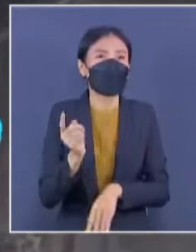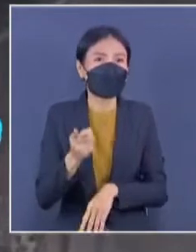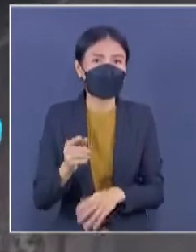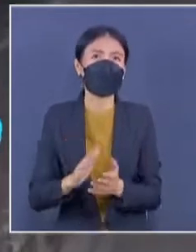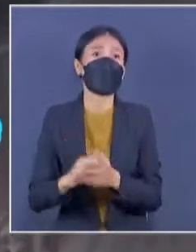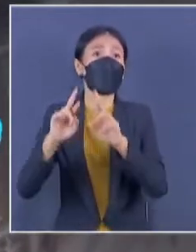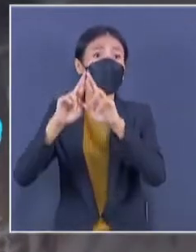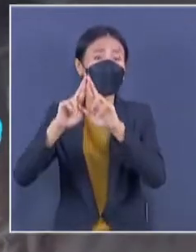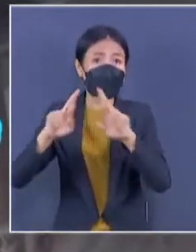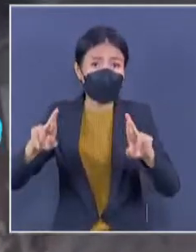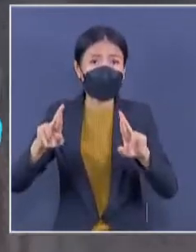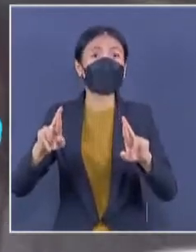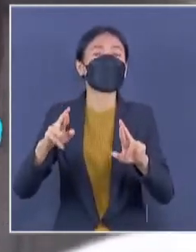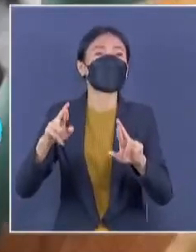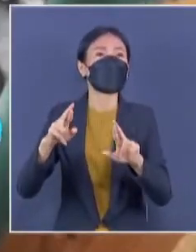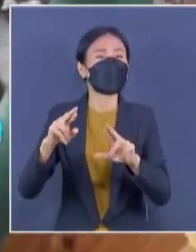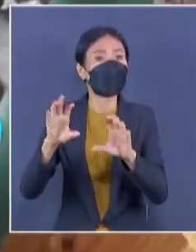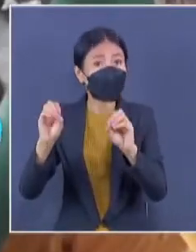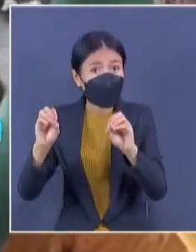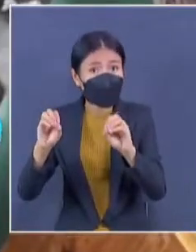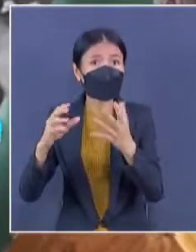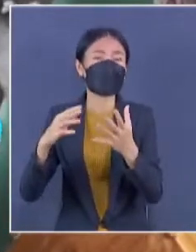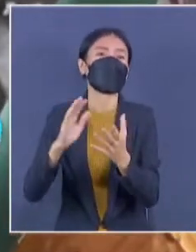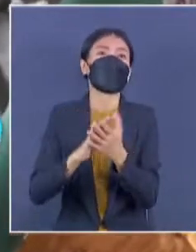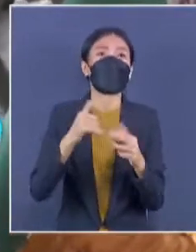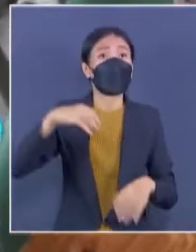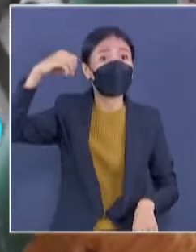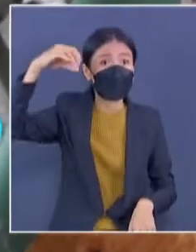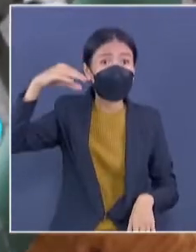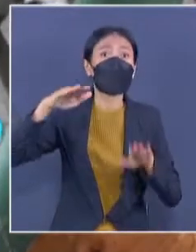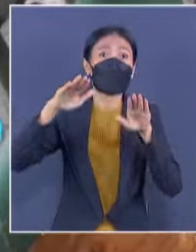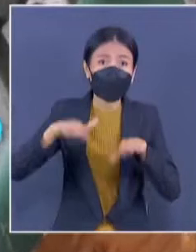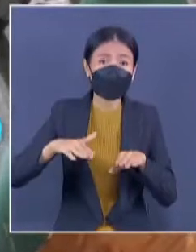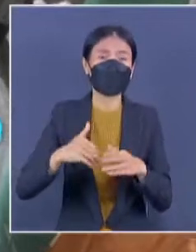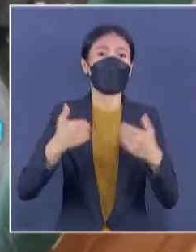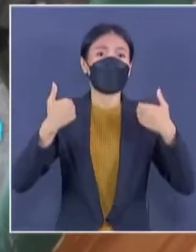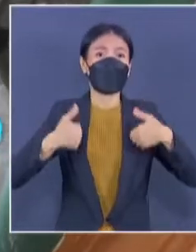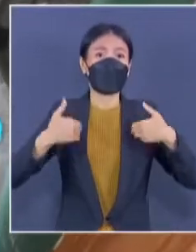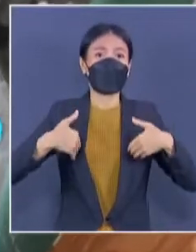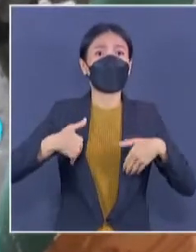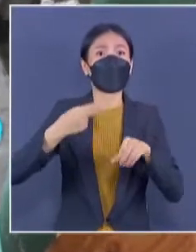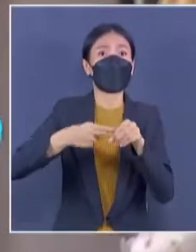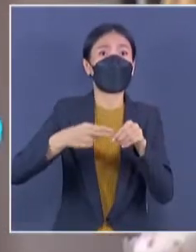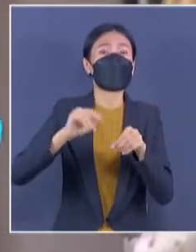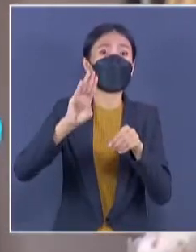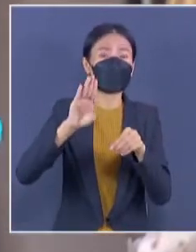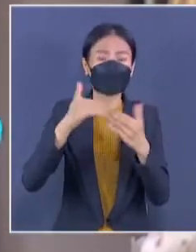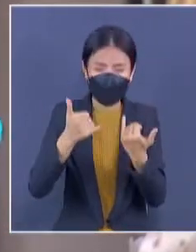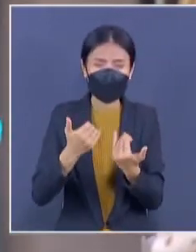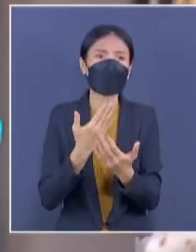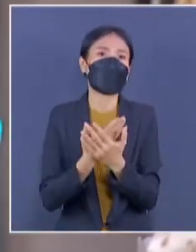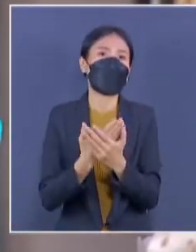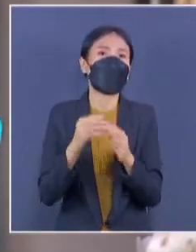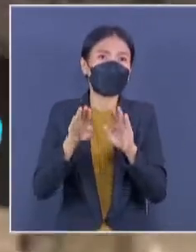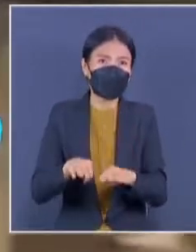ครึ่งการช่วยเหลือค่าไฟแล้วก็ไม่ลืมพี่ๆวินมอเตอร์ไซค์ที่ใช้น้ำมันเบนซินด้วยค่ะส่วนปุ๋ยเคมีแล้ว